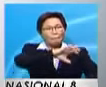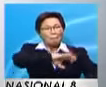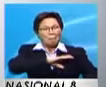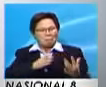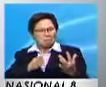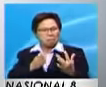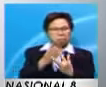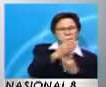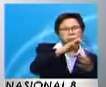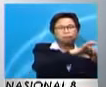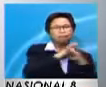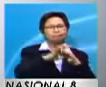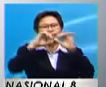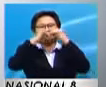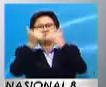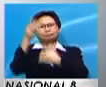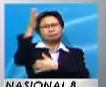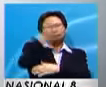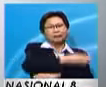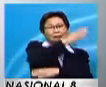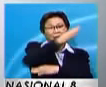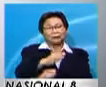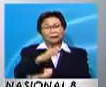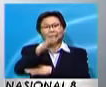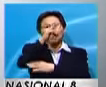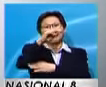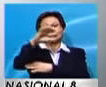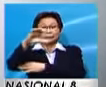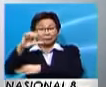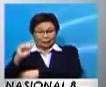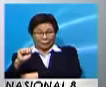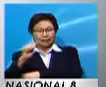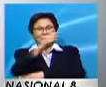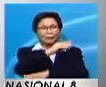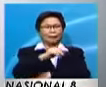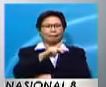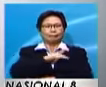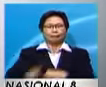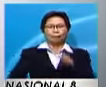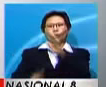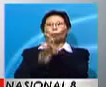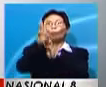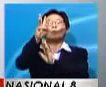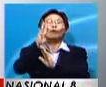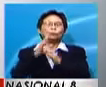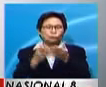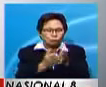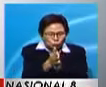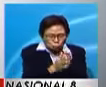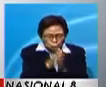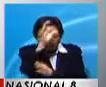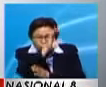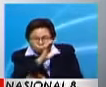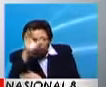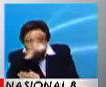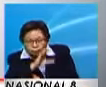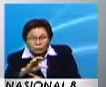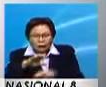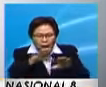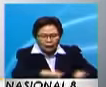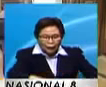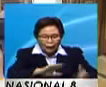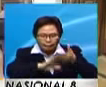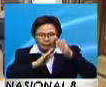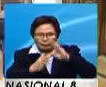menerusi kerjasama game cnt jumlah kebangsaan MCPE dan Kementerian Pembangunan wanita akan terus berusaha untuk mengesankan akan act yang